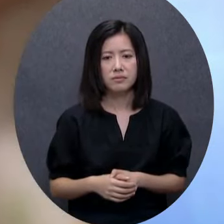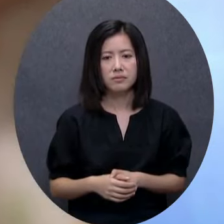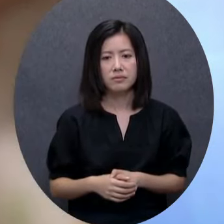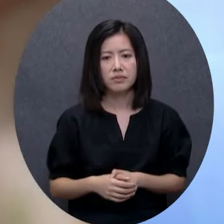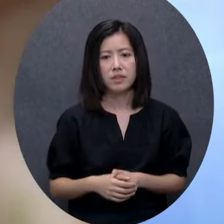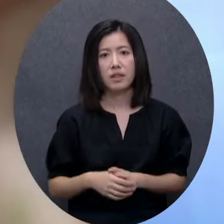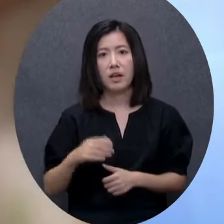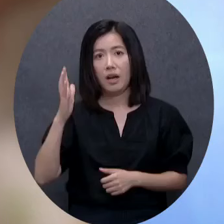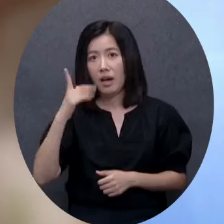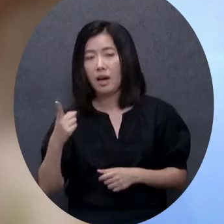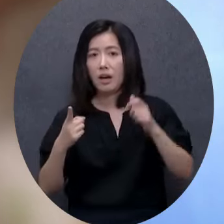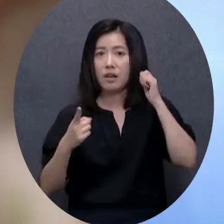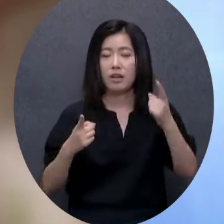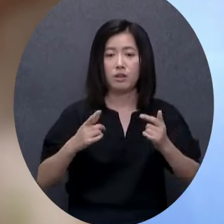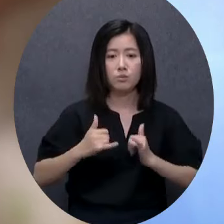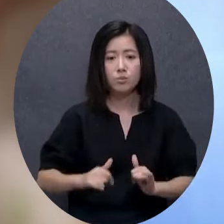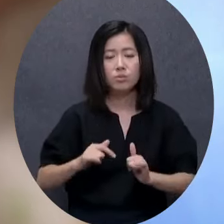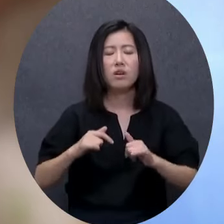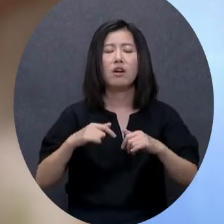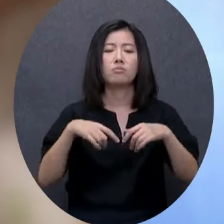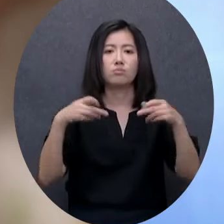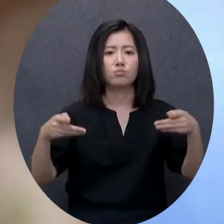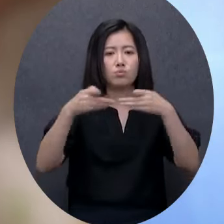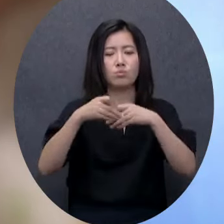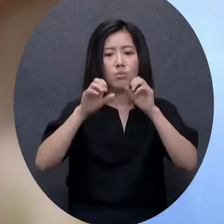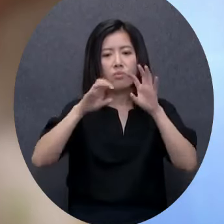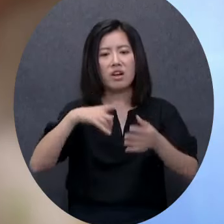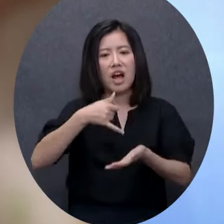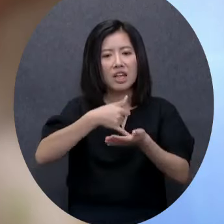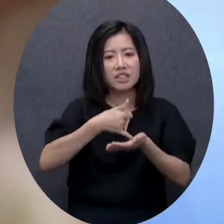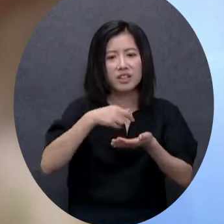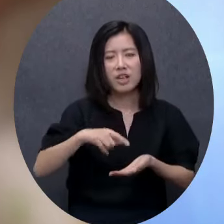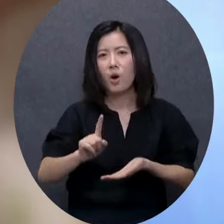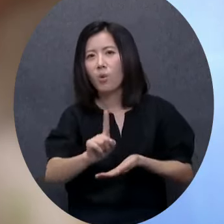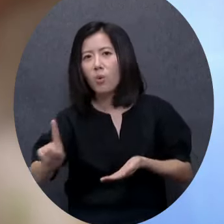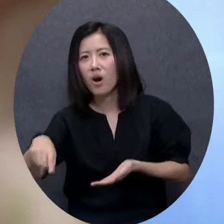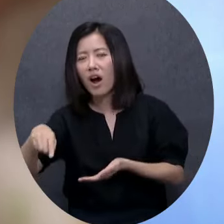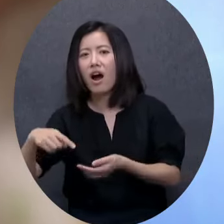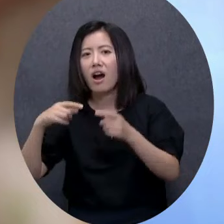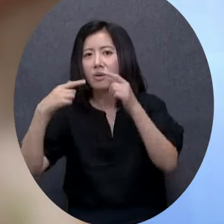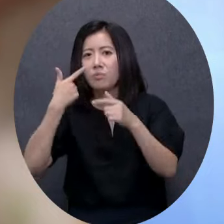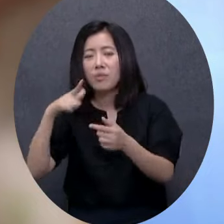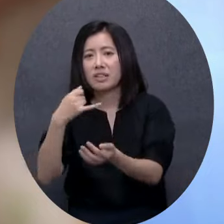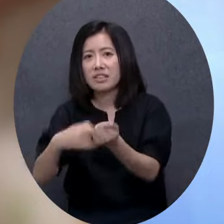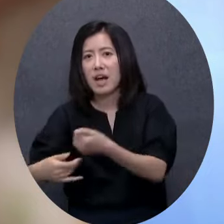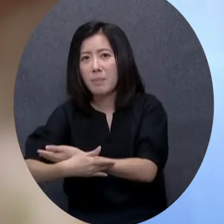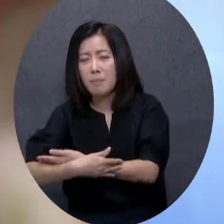至於一對龍鳳胎，海洋公園表示他們的體重都比其他大熊貓 BB 平均值